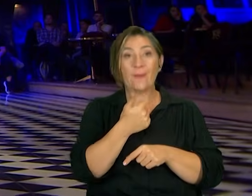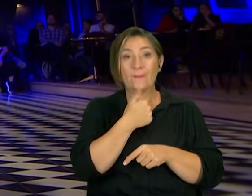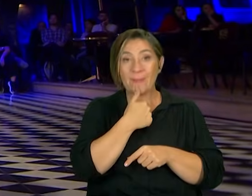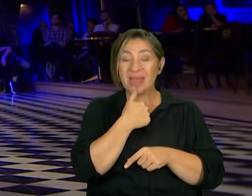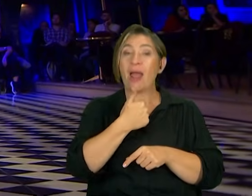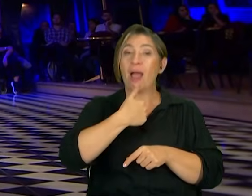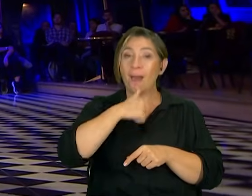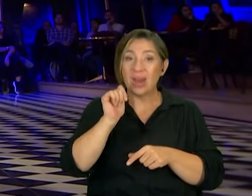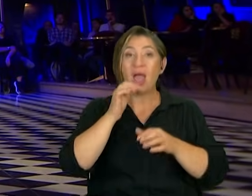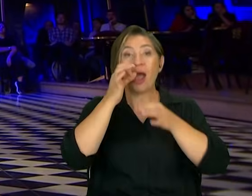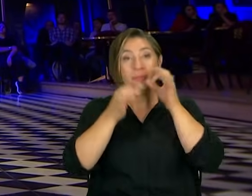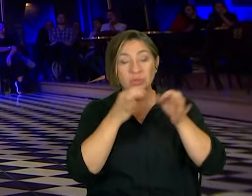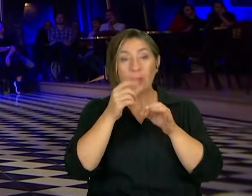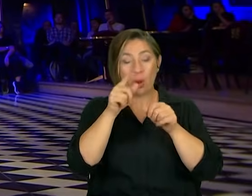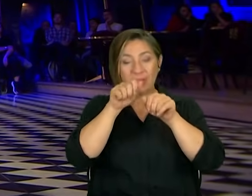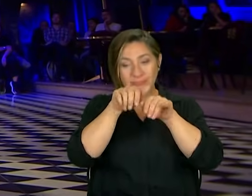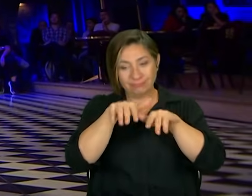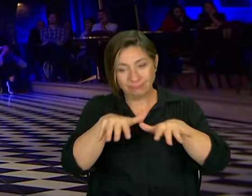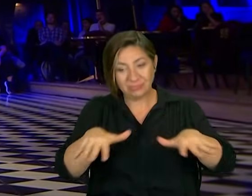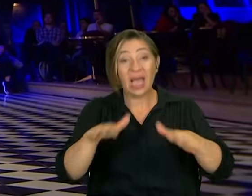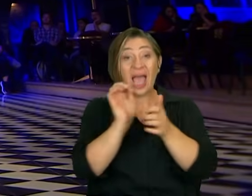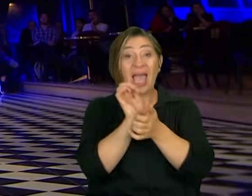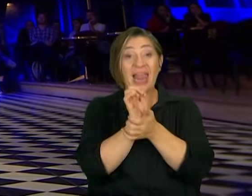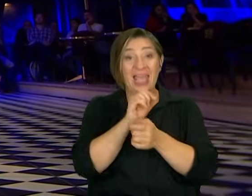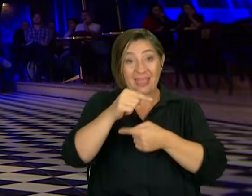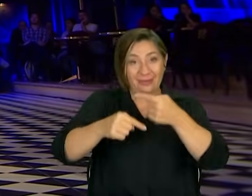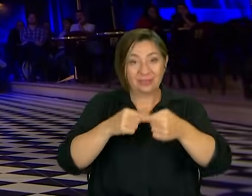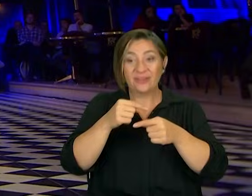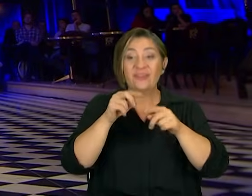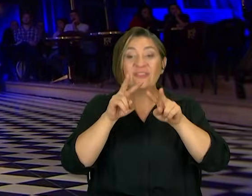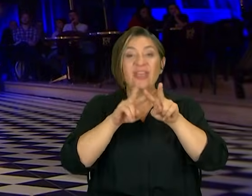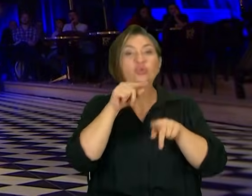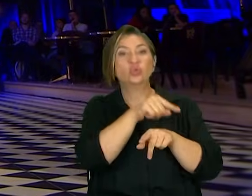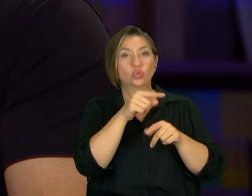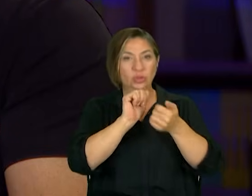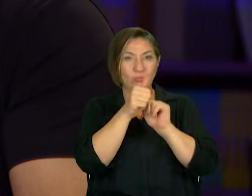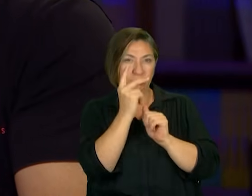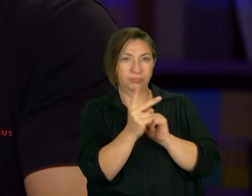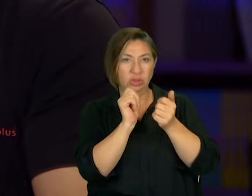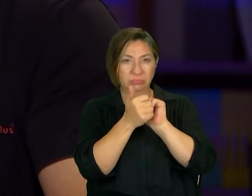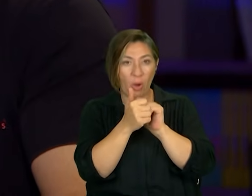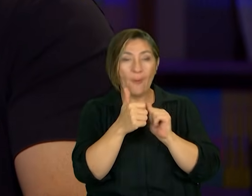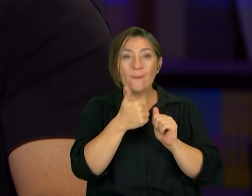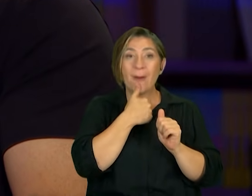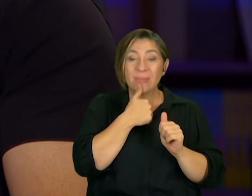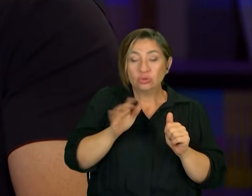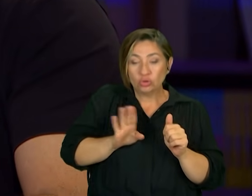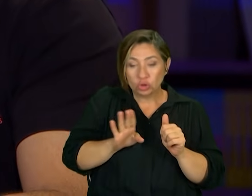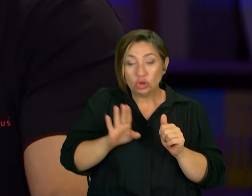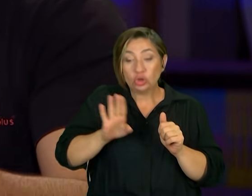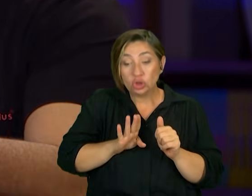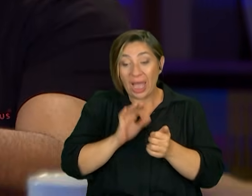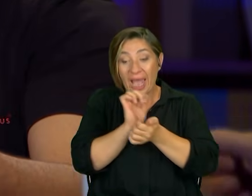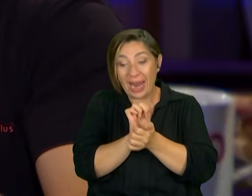Babalar, abiler, amcalar, böyle bir yapılanma var aile yakınlığı içinde. Wing Chun ilk öğretilmeye başlandığı zaman babalar çocuklarına,